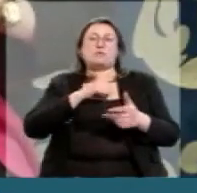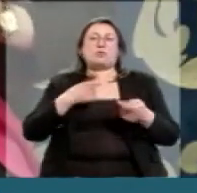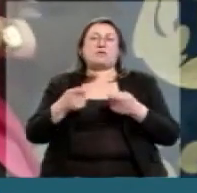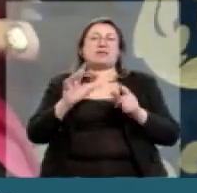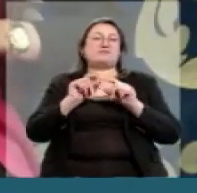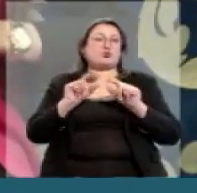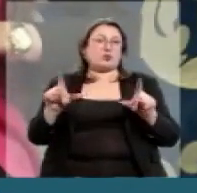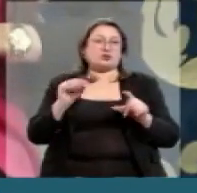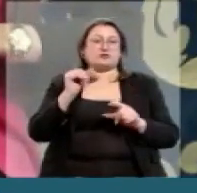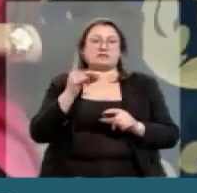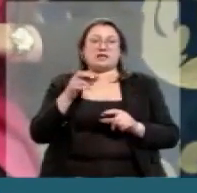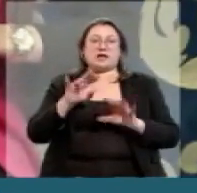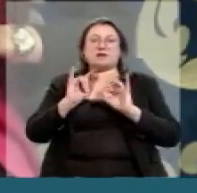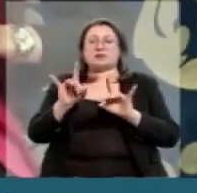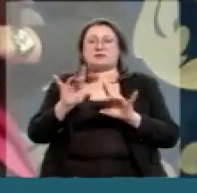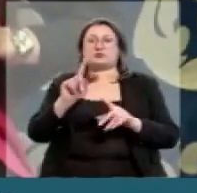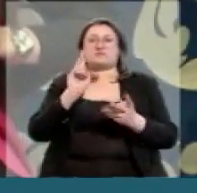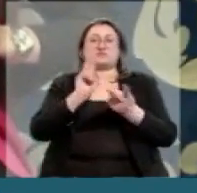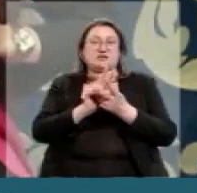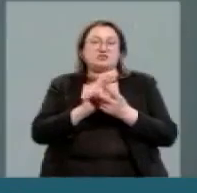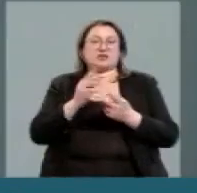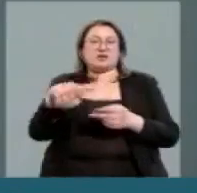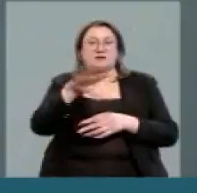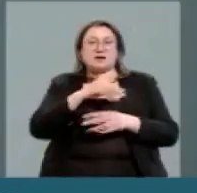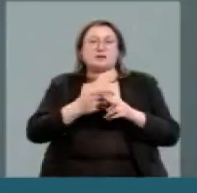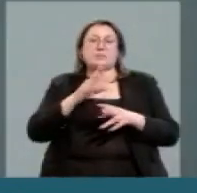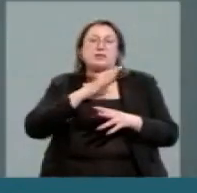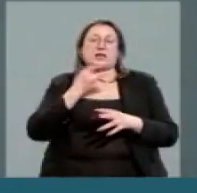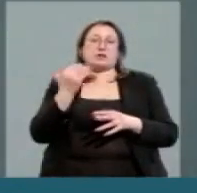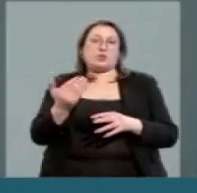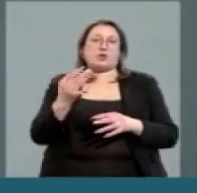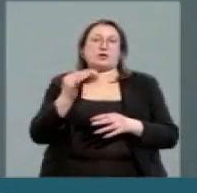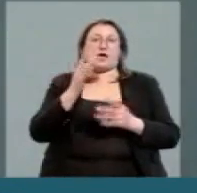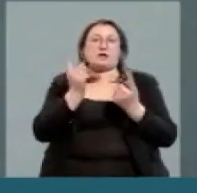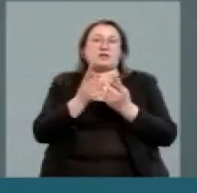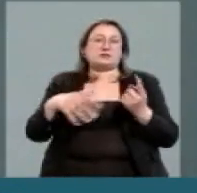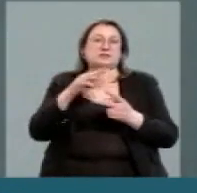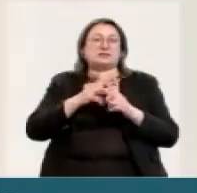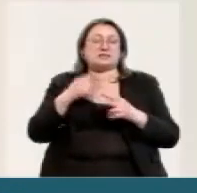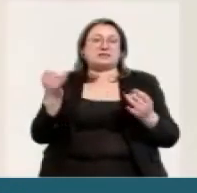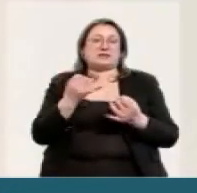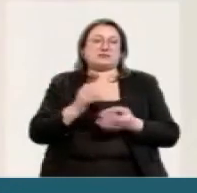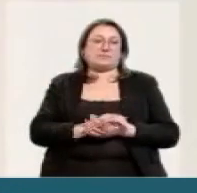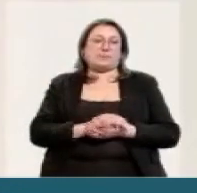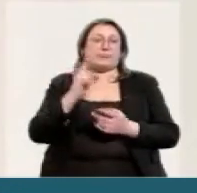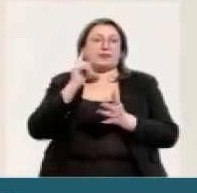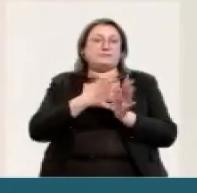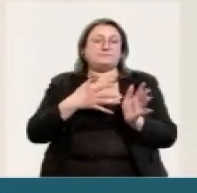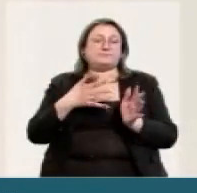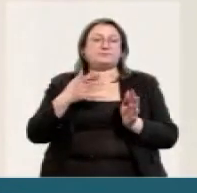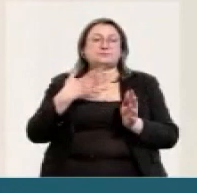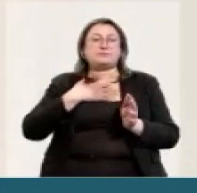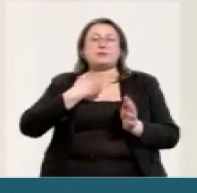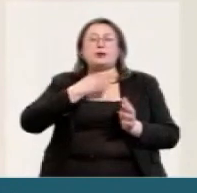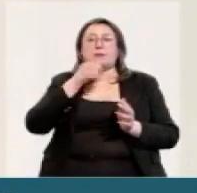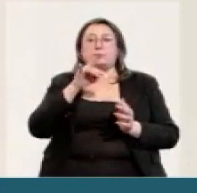самоуправления школы. Жансая рассказала, что встреча с менторами была для нее и ее сверстников познавательной. Нашим подросткам